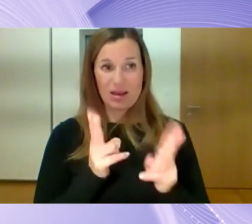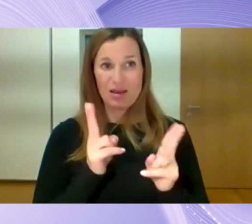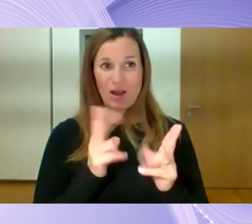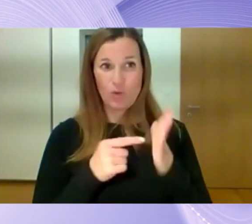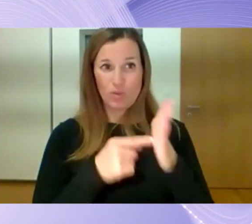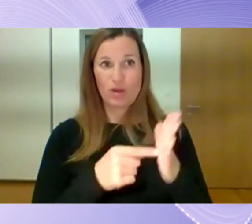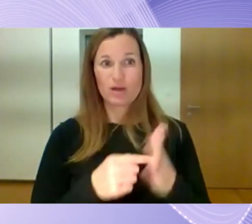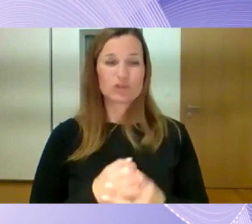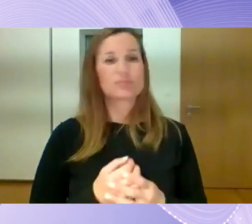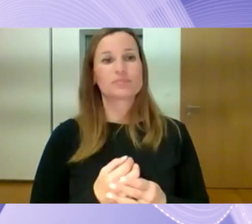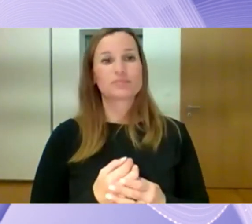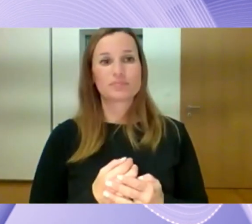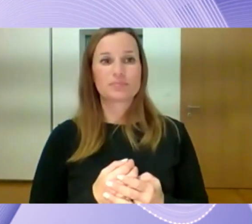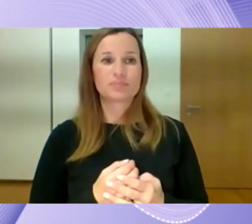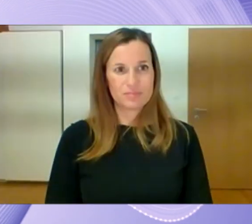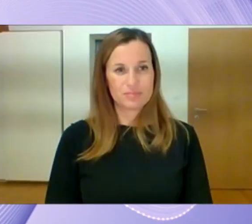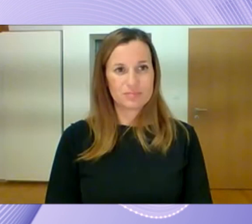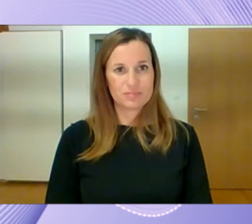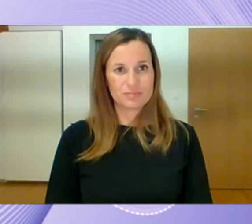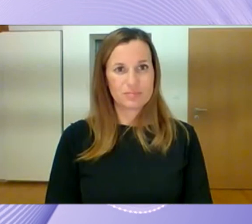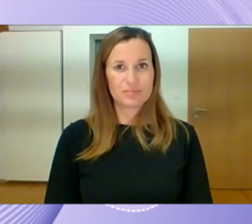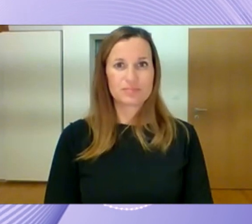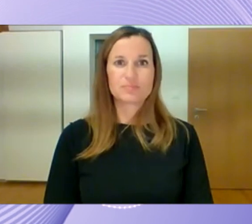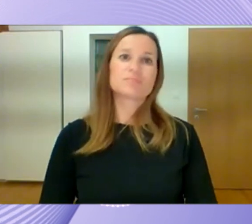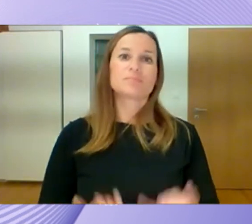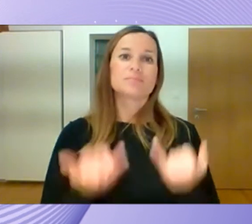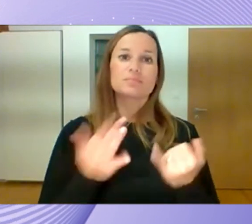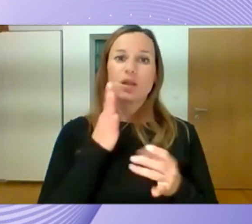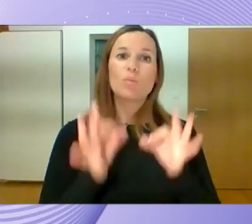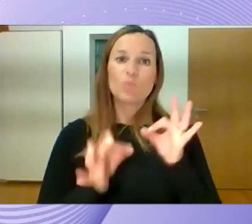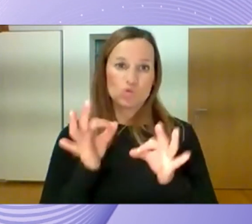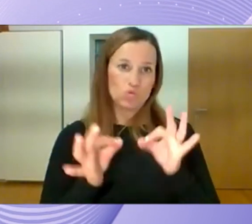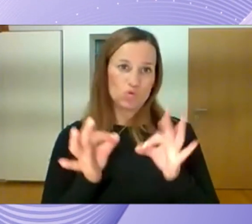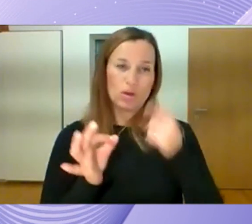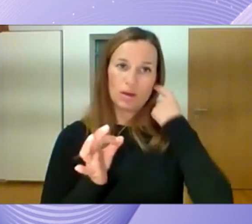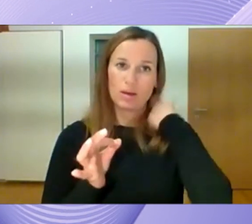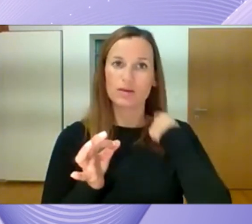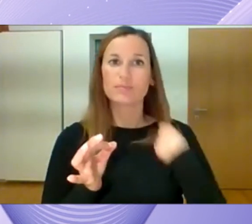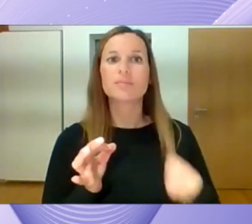pokazati. Bomo uredile, ja. Zdaj bom pa probala vam pokazati